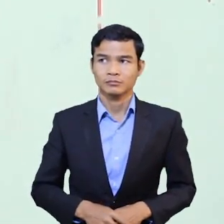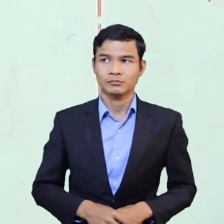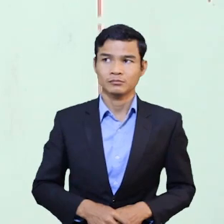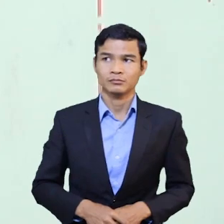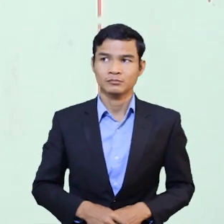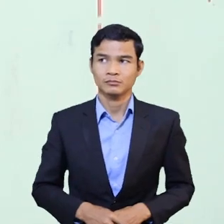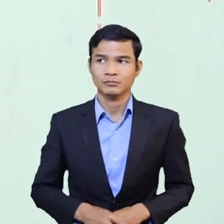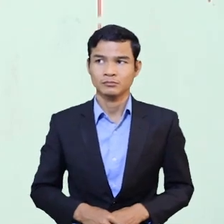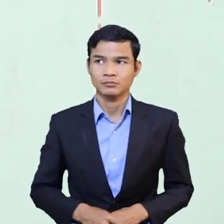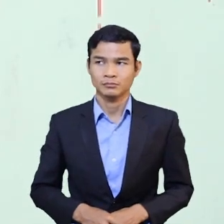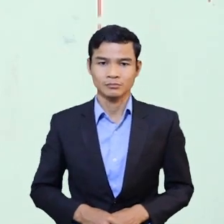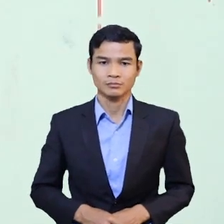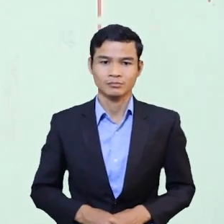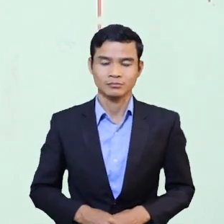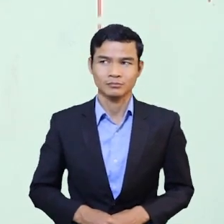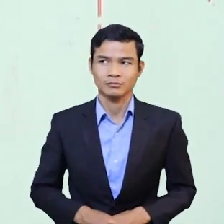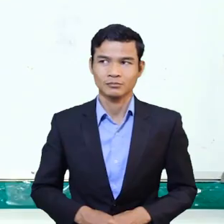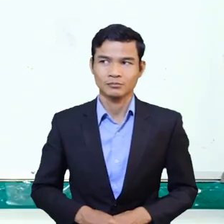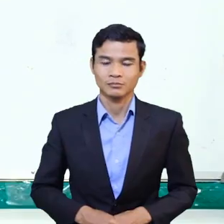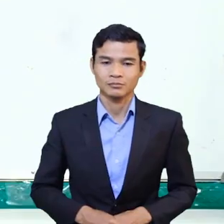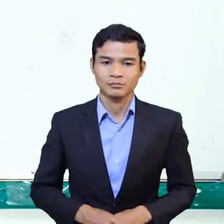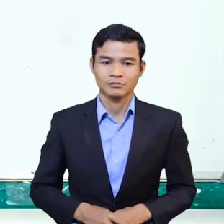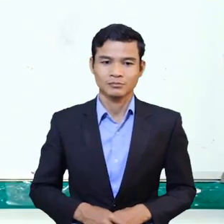sập chà